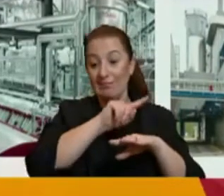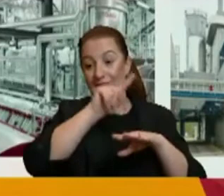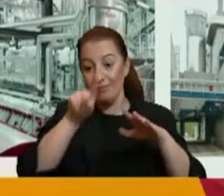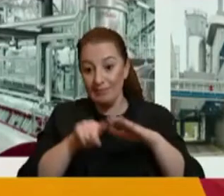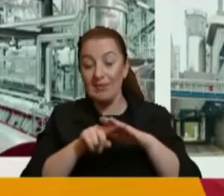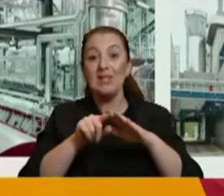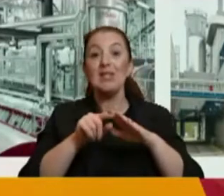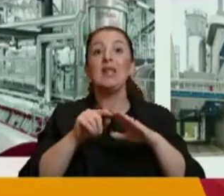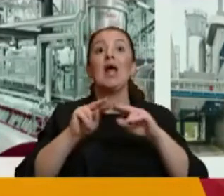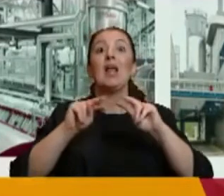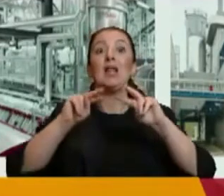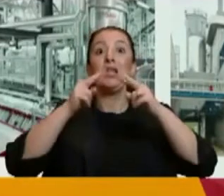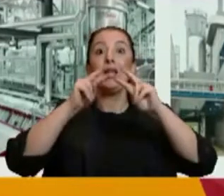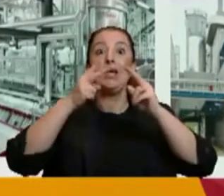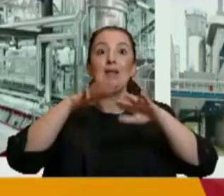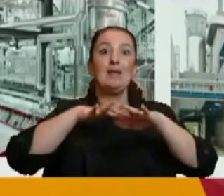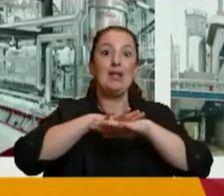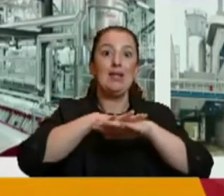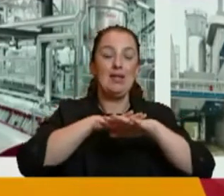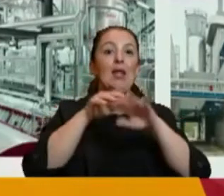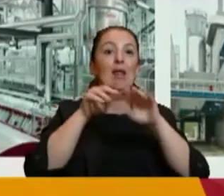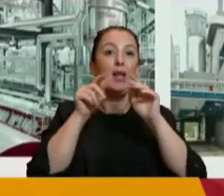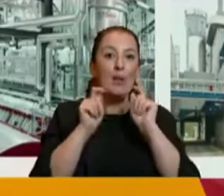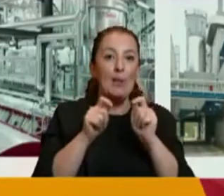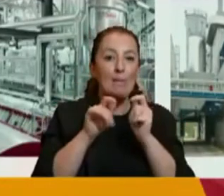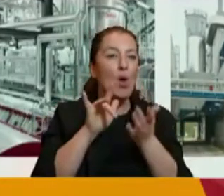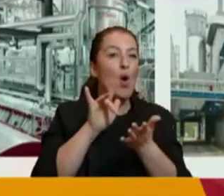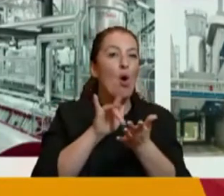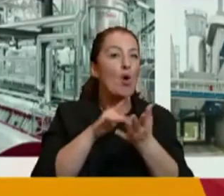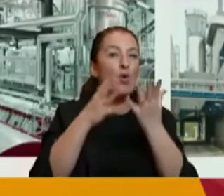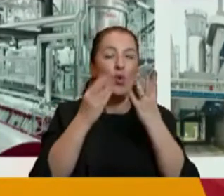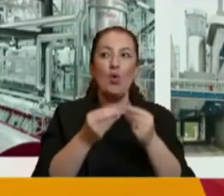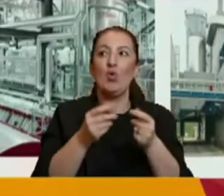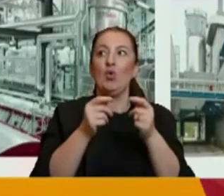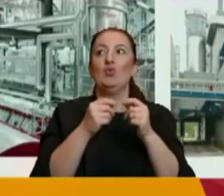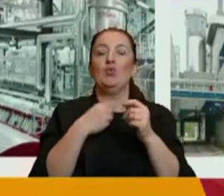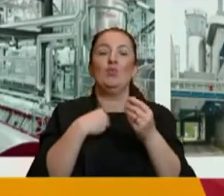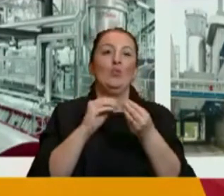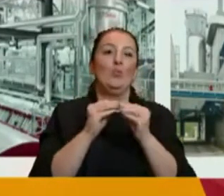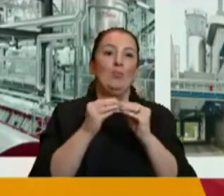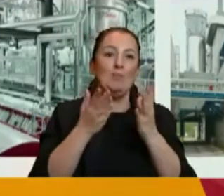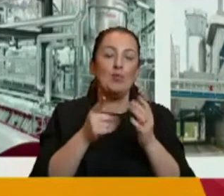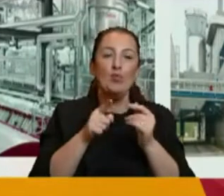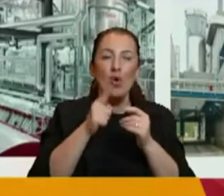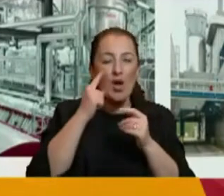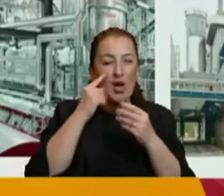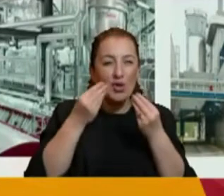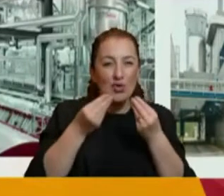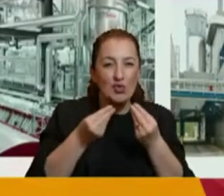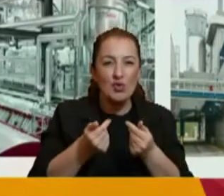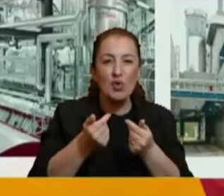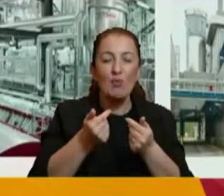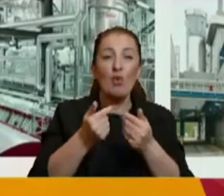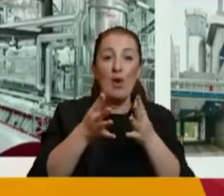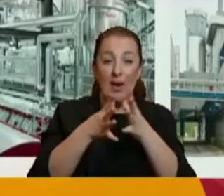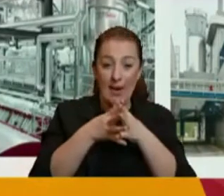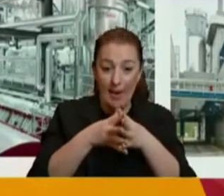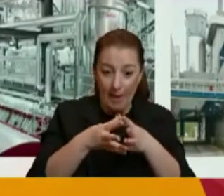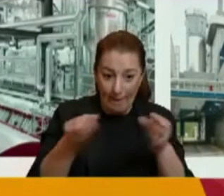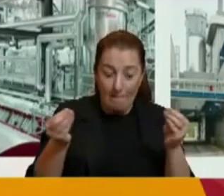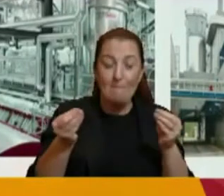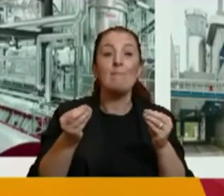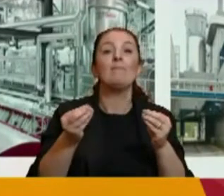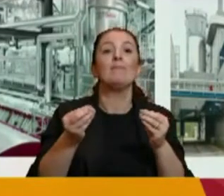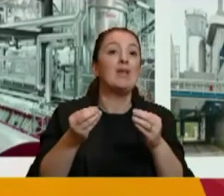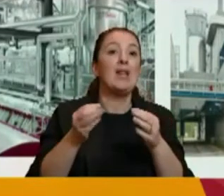biyolojiye geçtikçe ortaya çıkan bir sorunumuz bu çamuru bertaraf etmenin yollarını